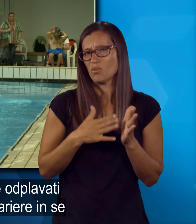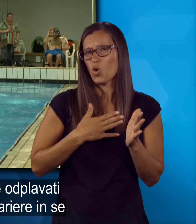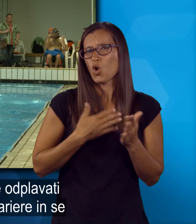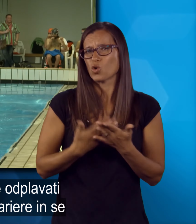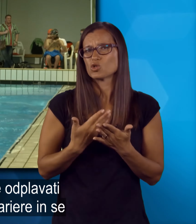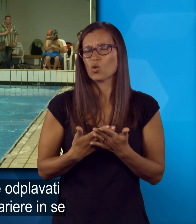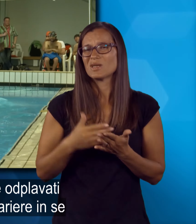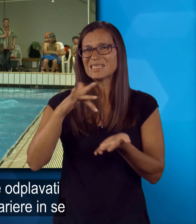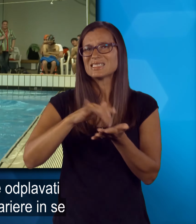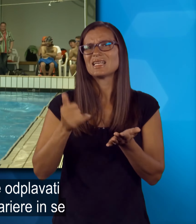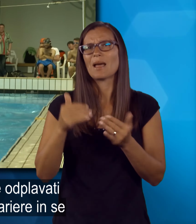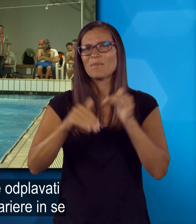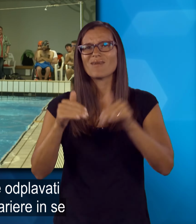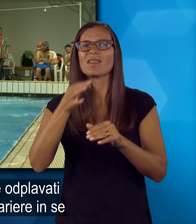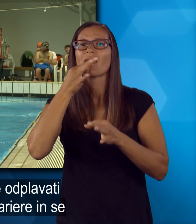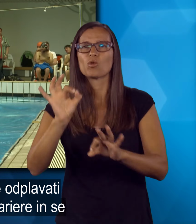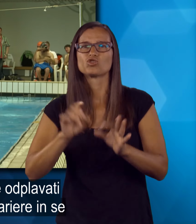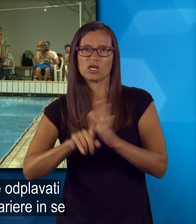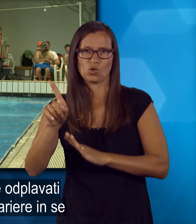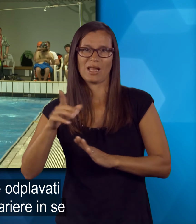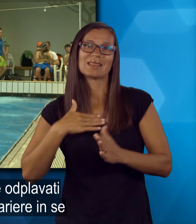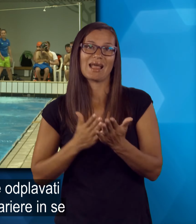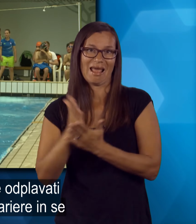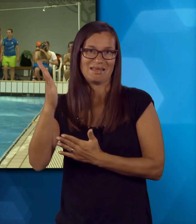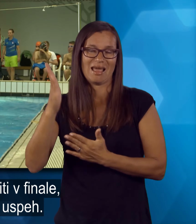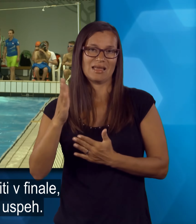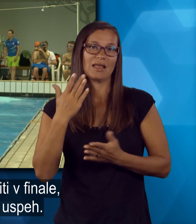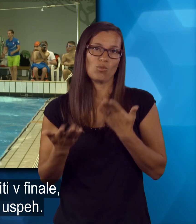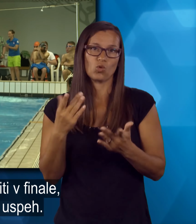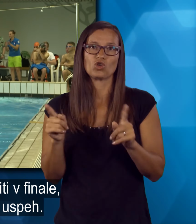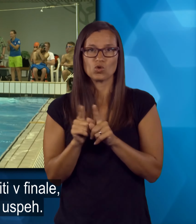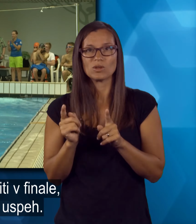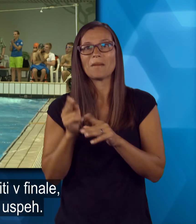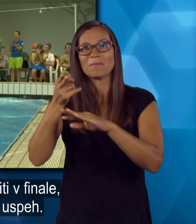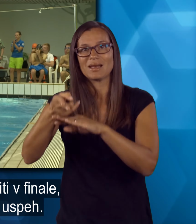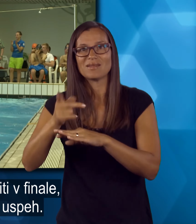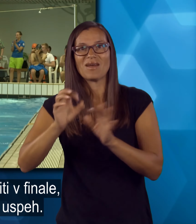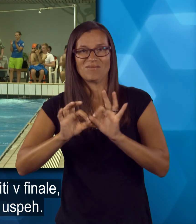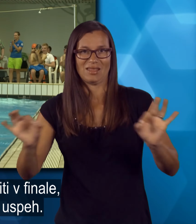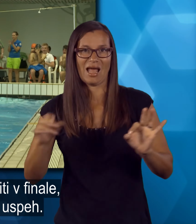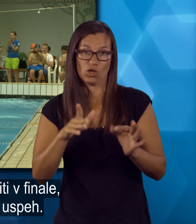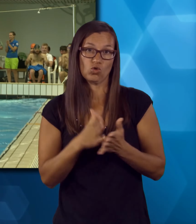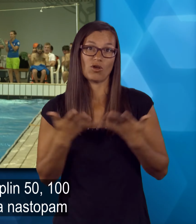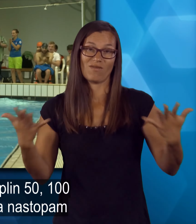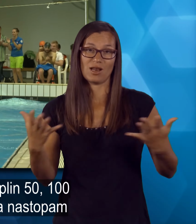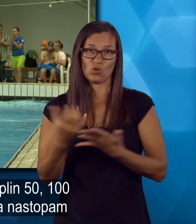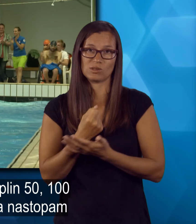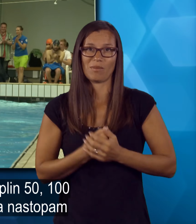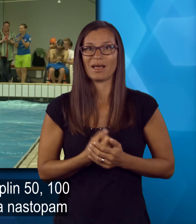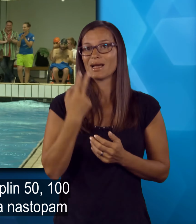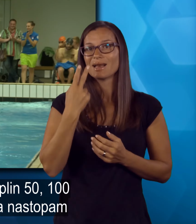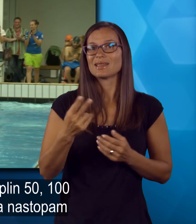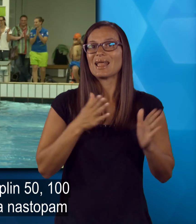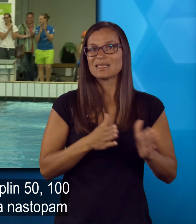seveda odplavati najboljši rezultat karijere in se mogoče tudi prebiti v finale, kar bo že velik uspeh. Kar se pa tiče